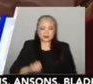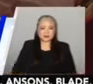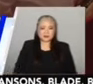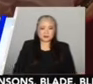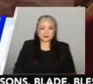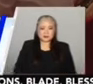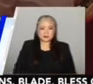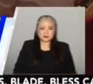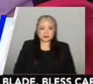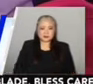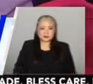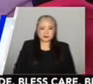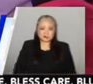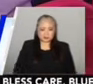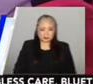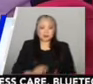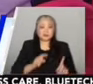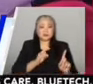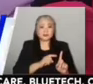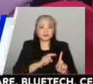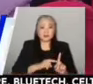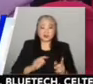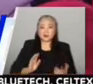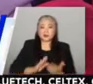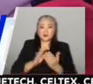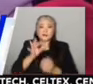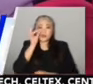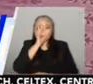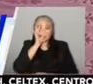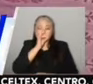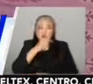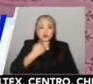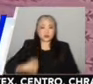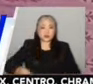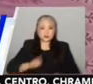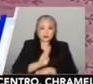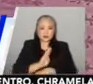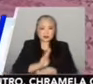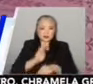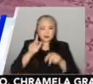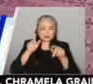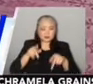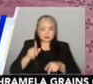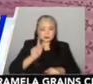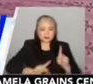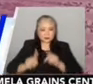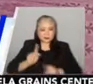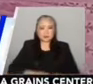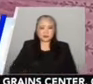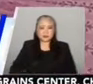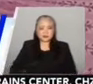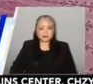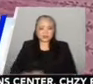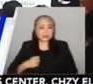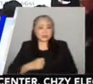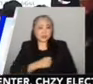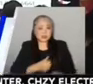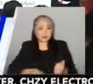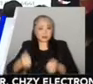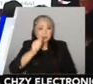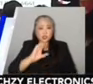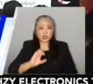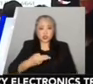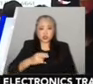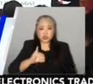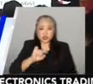Sa kanyang pagharap noon sa mga Filipino-Chinese businessmen, may hiling sa kanila si Senate President Chi Escudero.